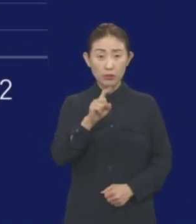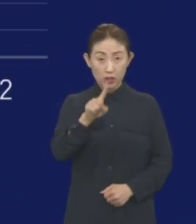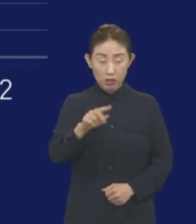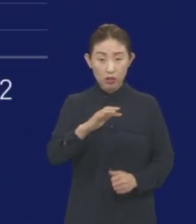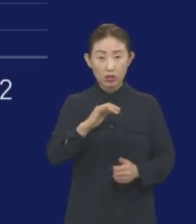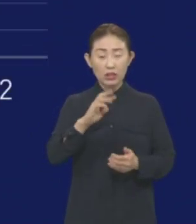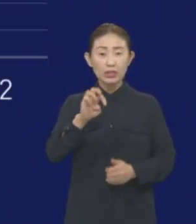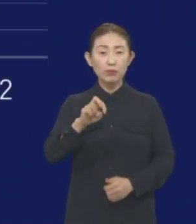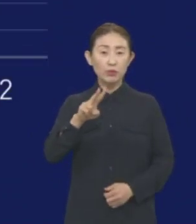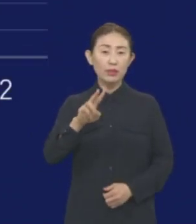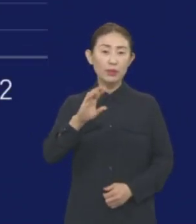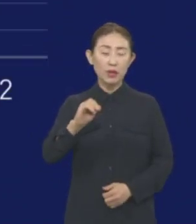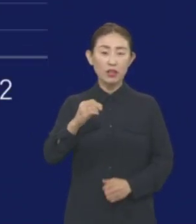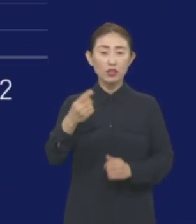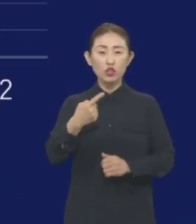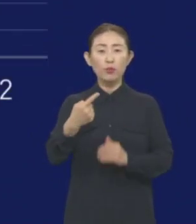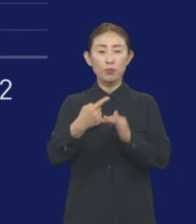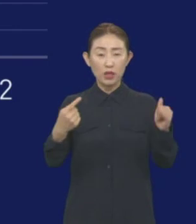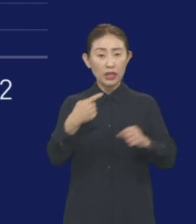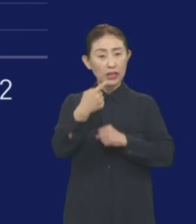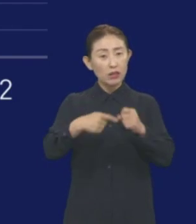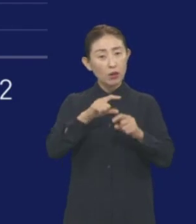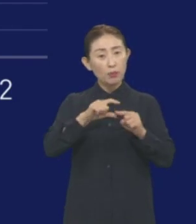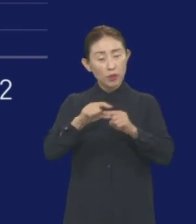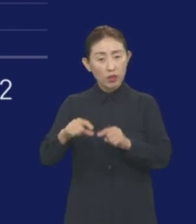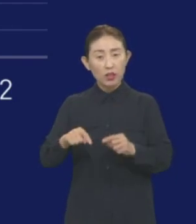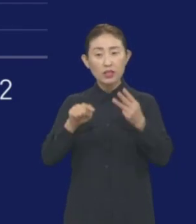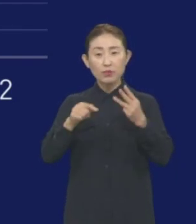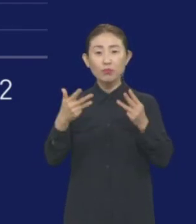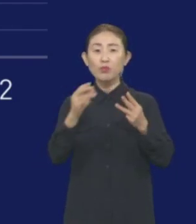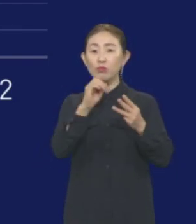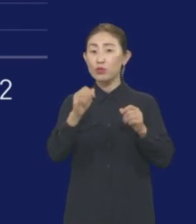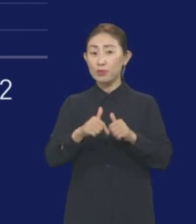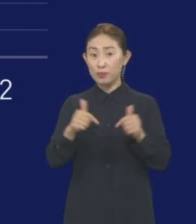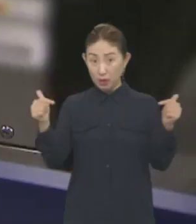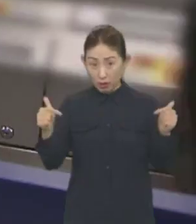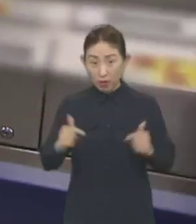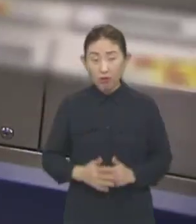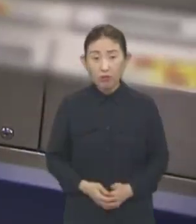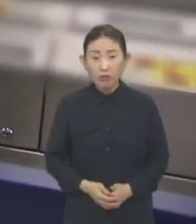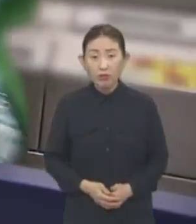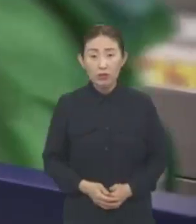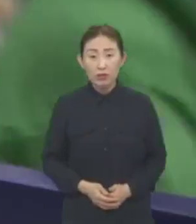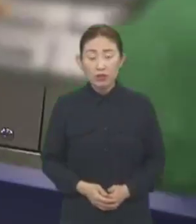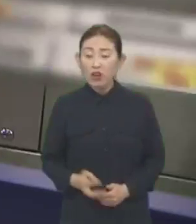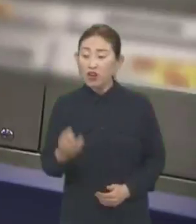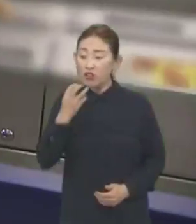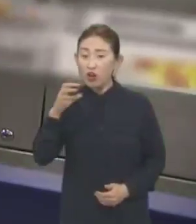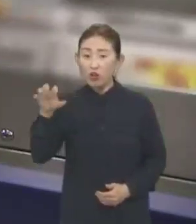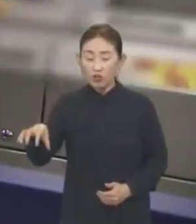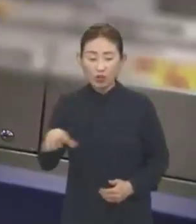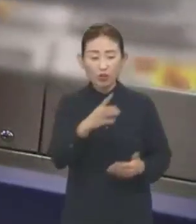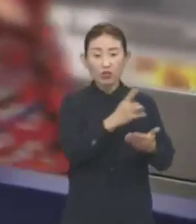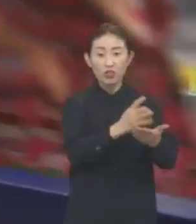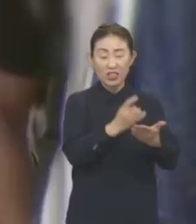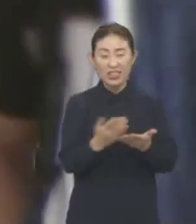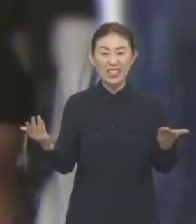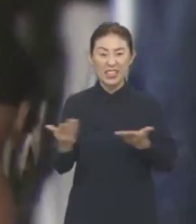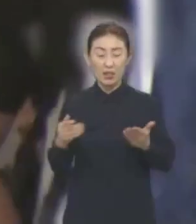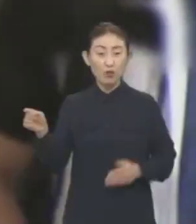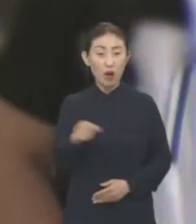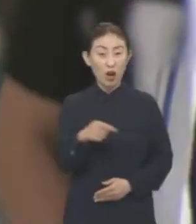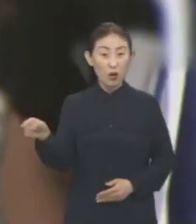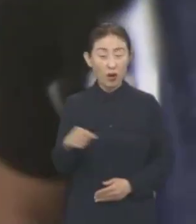2021년 32만 1천 명으로 연평균 3.8% 증가했다는 점입니다. 특히 수도권에서 천안으로 출퇴근하는